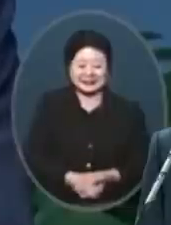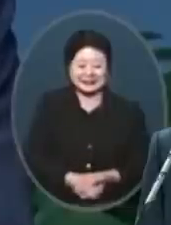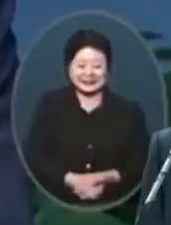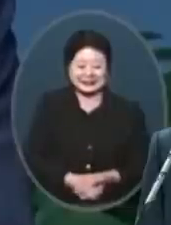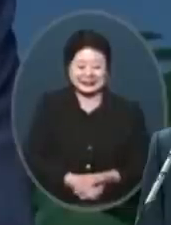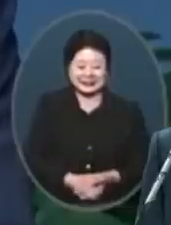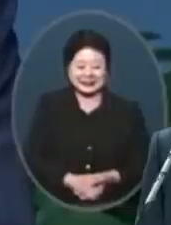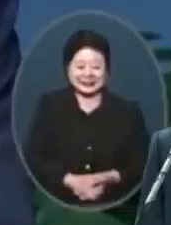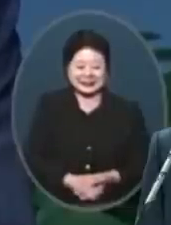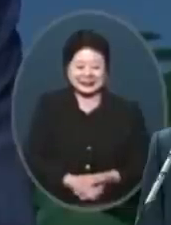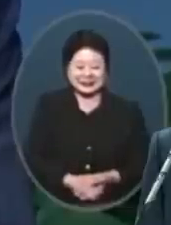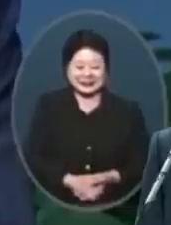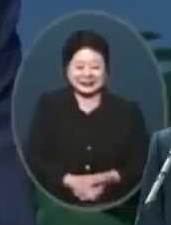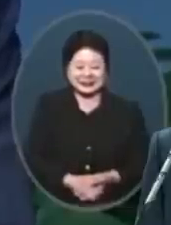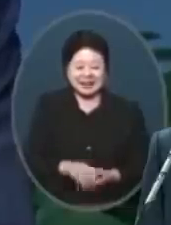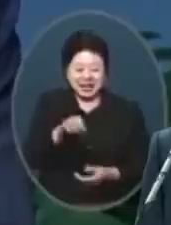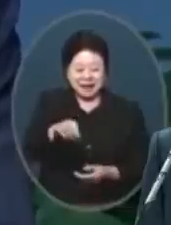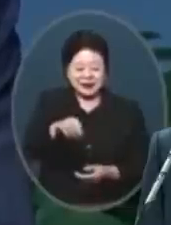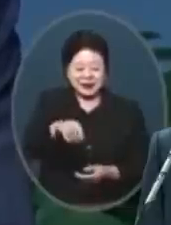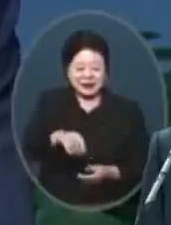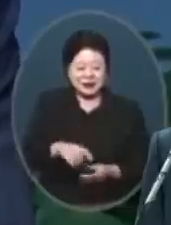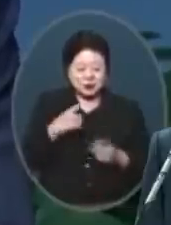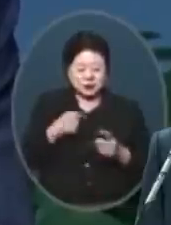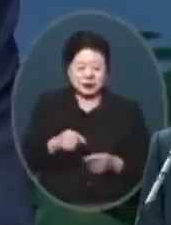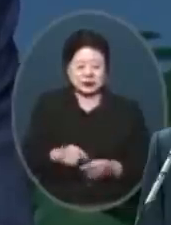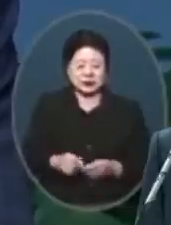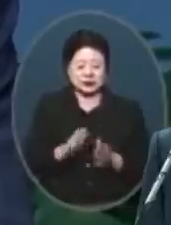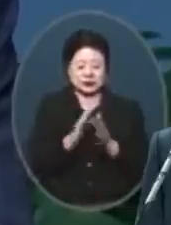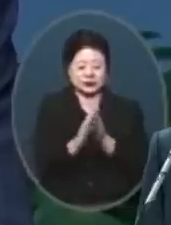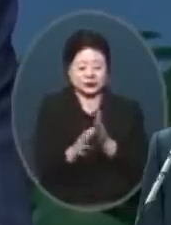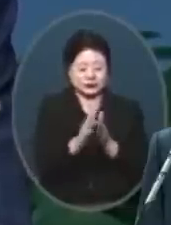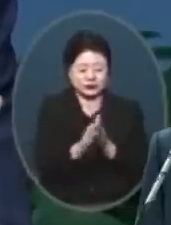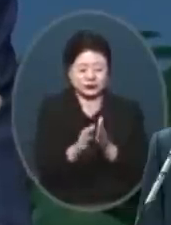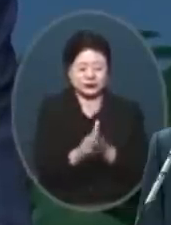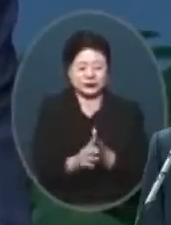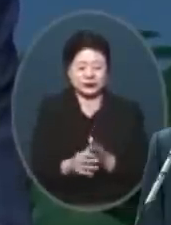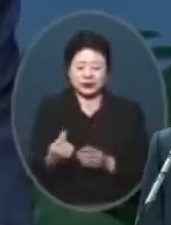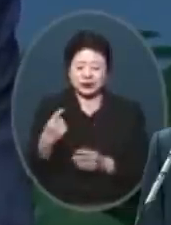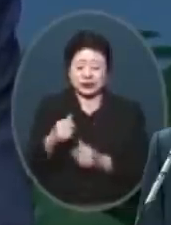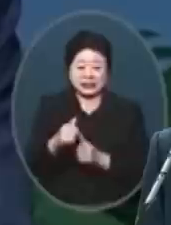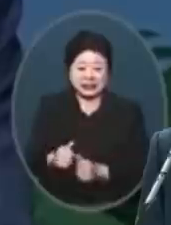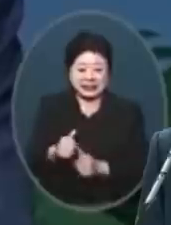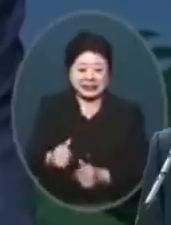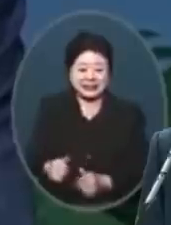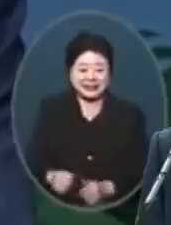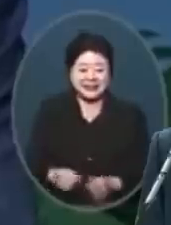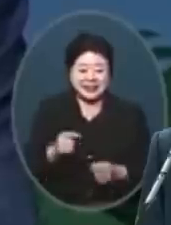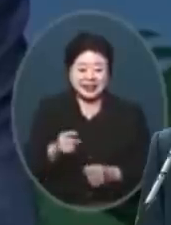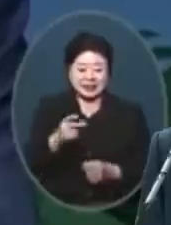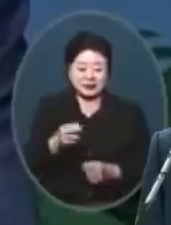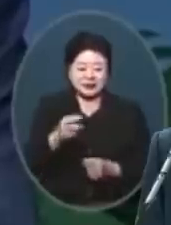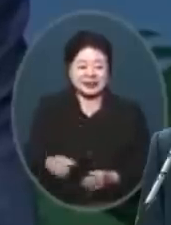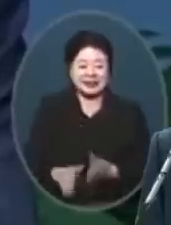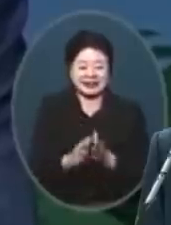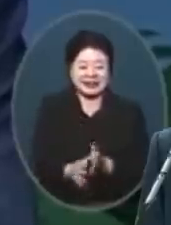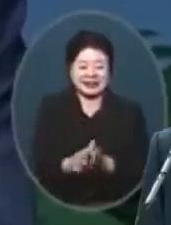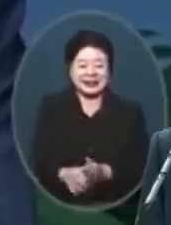그러니까 내가 앞에 서고 줄을 전부 써서 내 뒤에 따라오는데 하나 둘